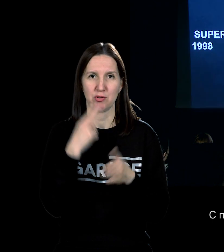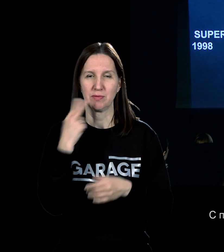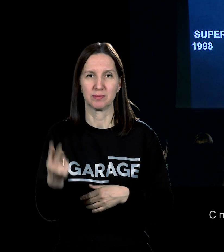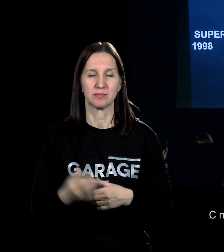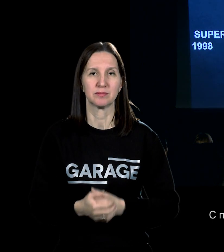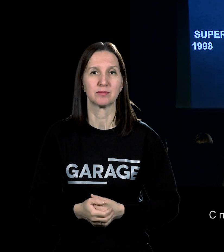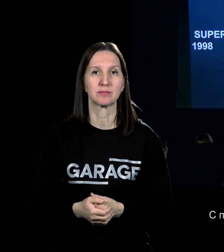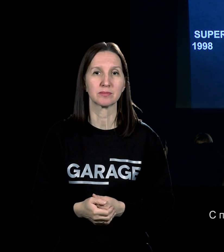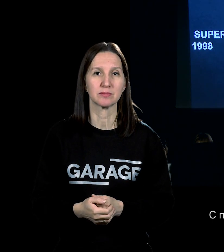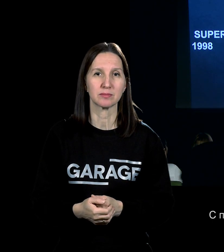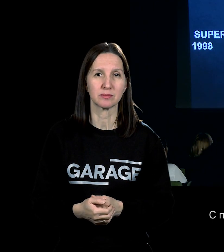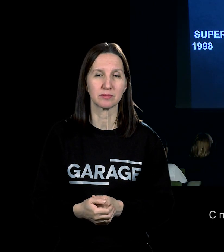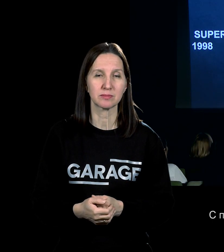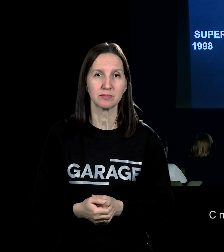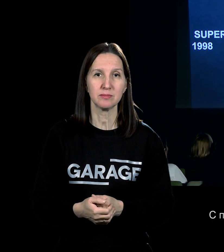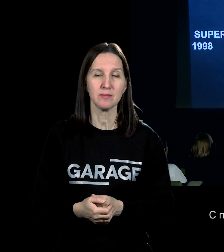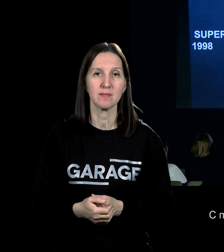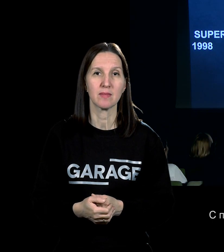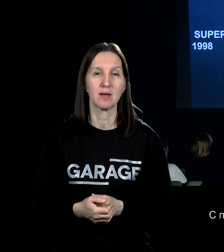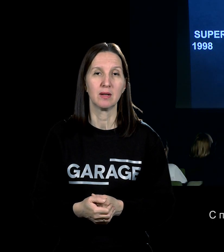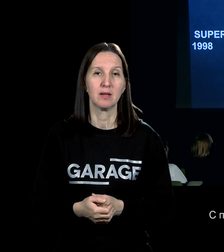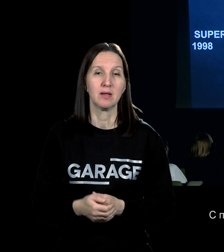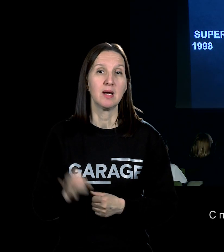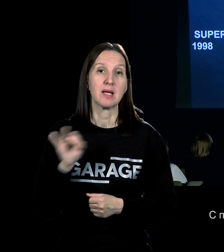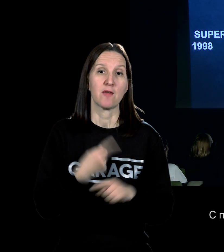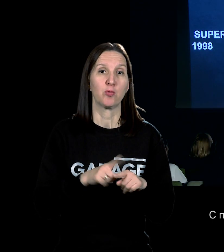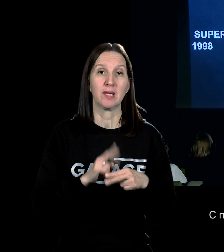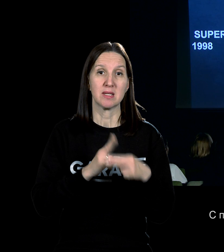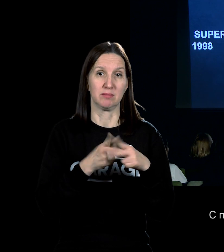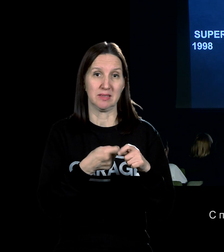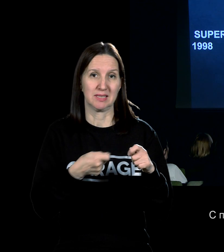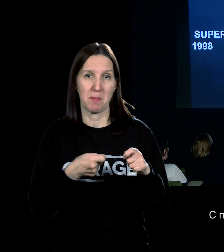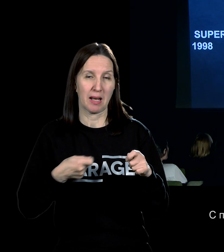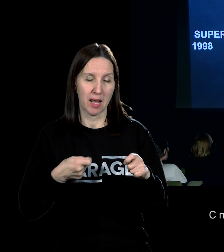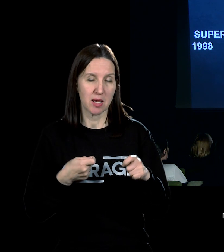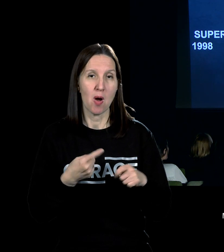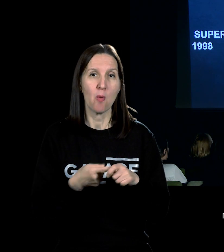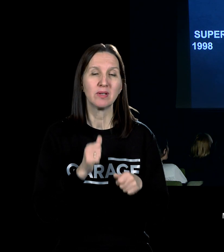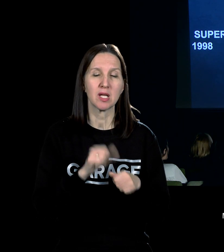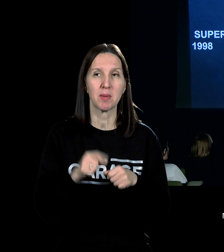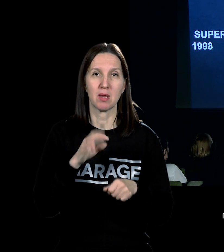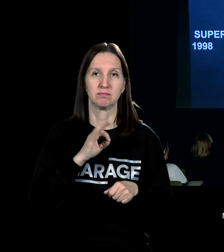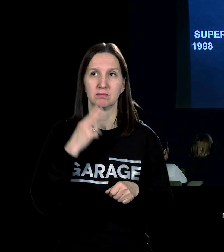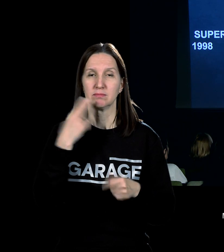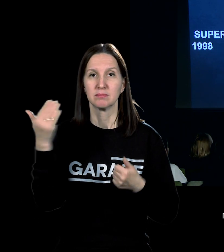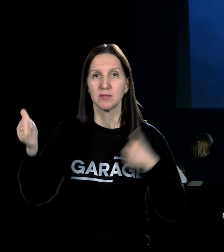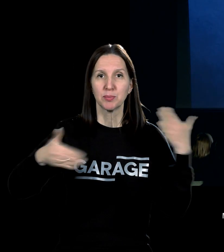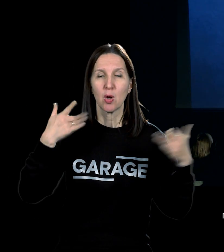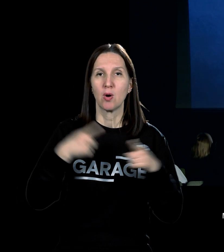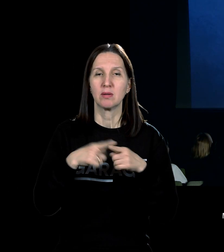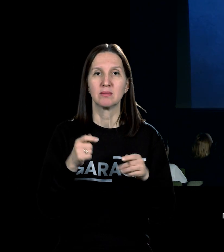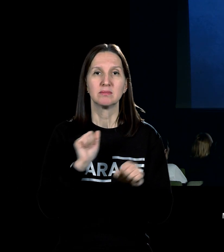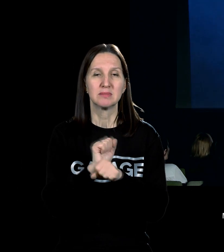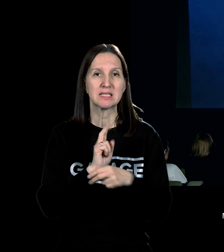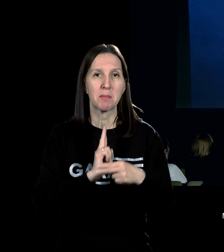Вот, и из этого как бы и вот этим замедлением он пытается как бы работать с этим потоком. Он его замедляет, он его увеличивает, он делает вот такие вот